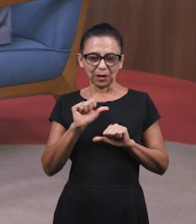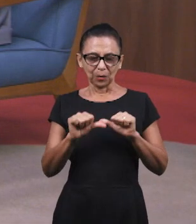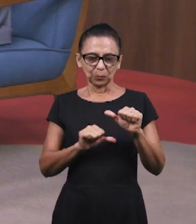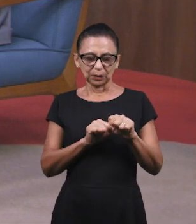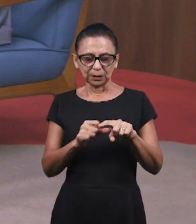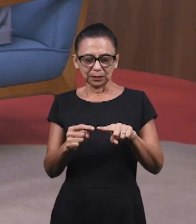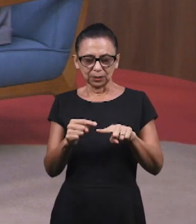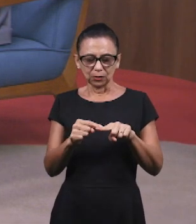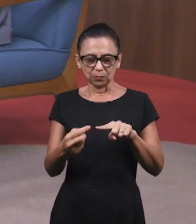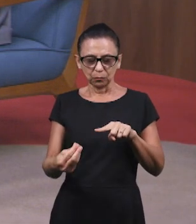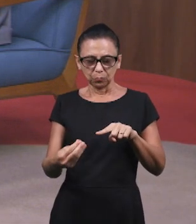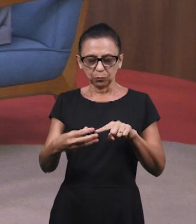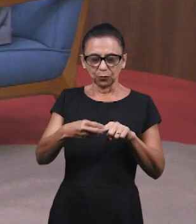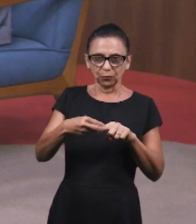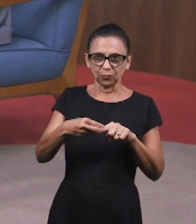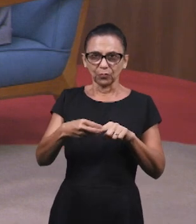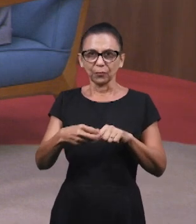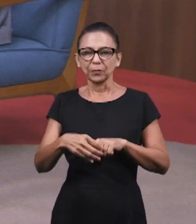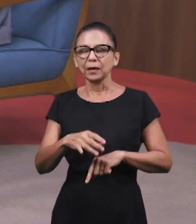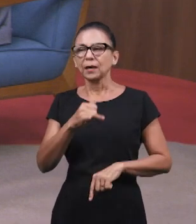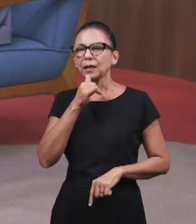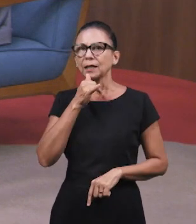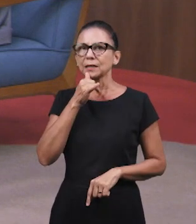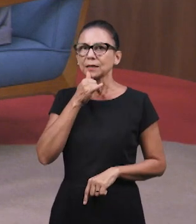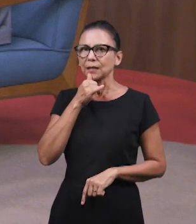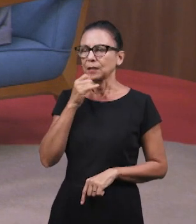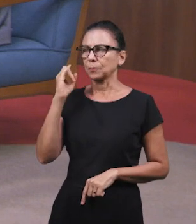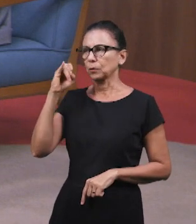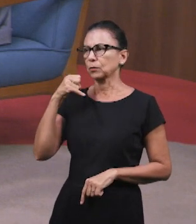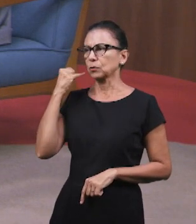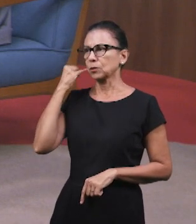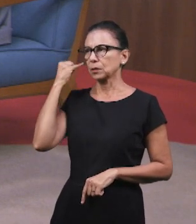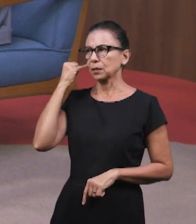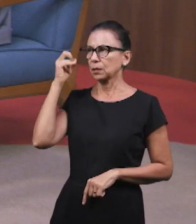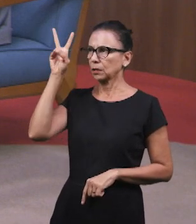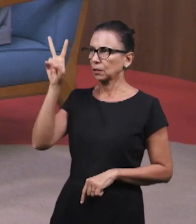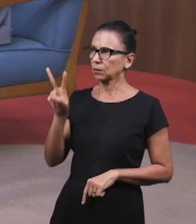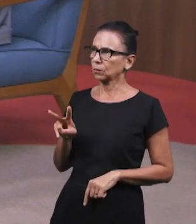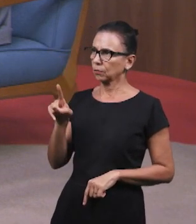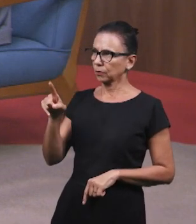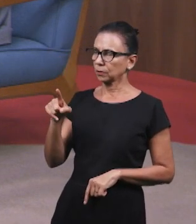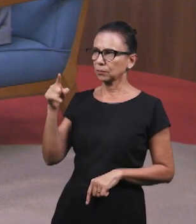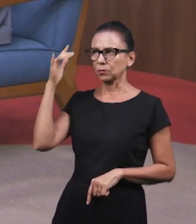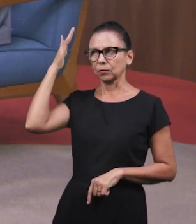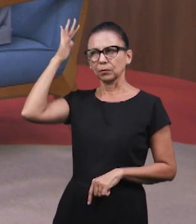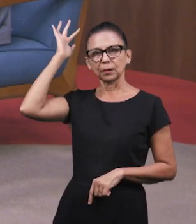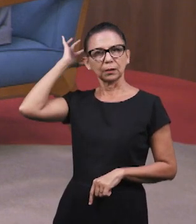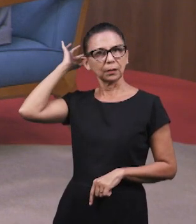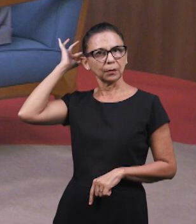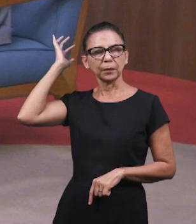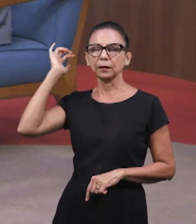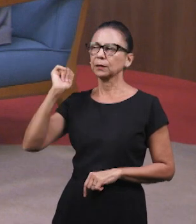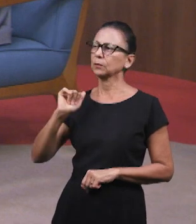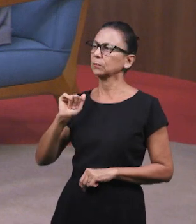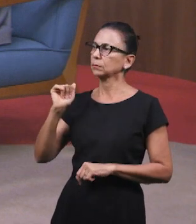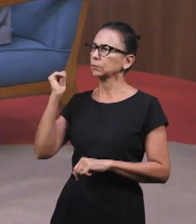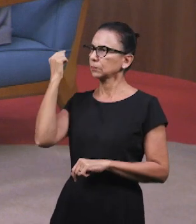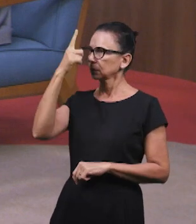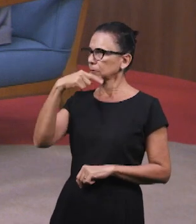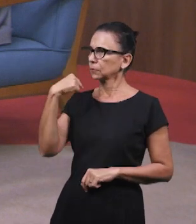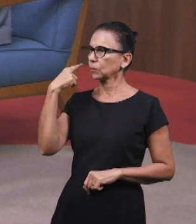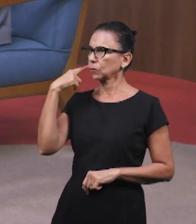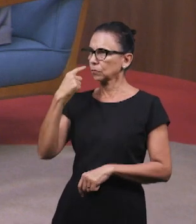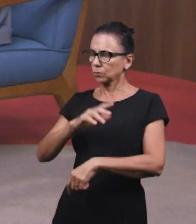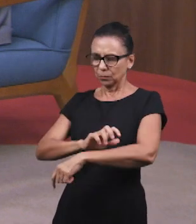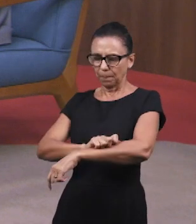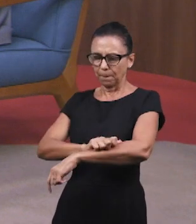vois votre peau, votre cheveu. Je ne vois pas le sang. Mais le sang, il circule. Donc, le sang donne